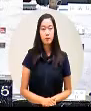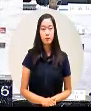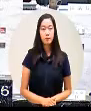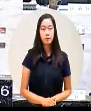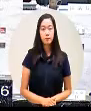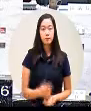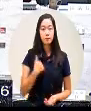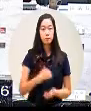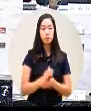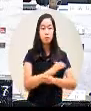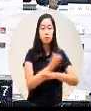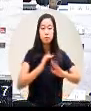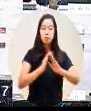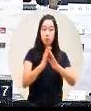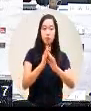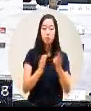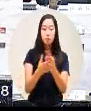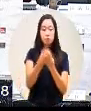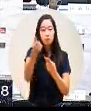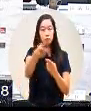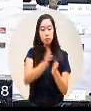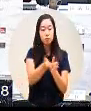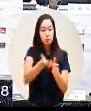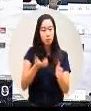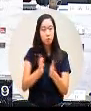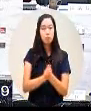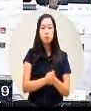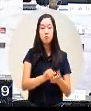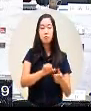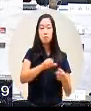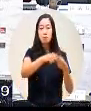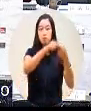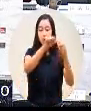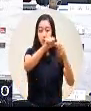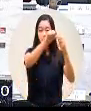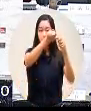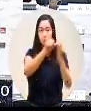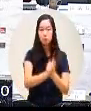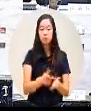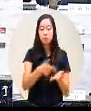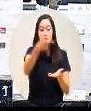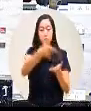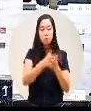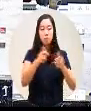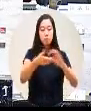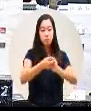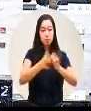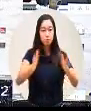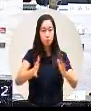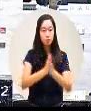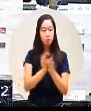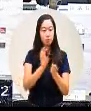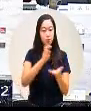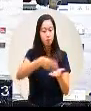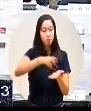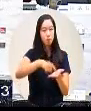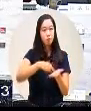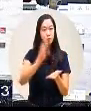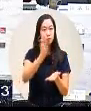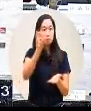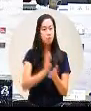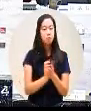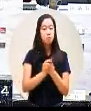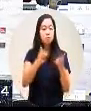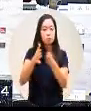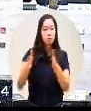咱管区合并前了吼，第五届第三次定期大会第三十次会议了吼。